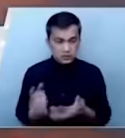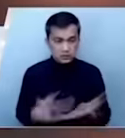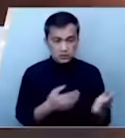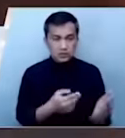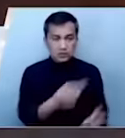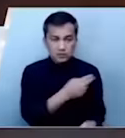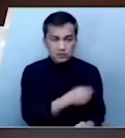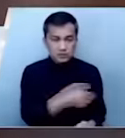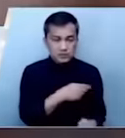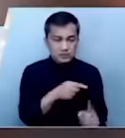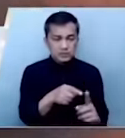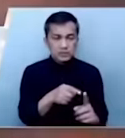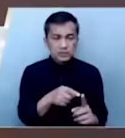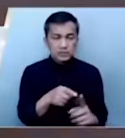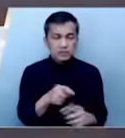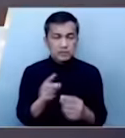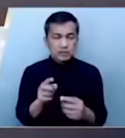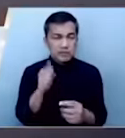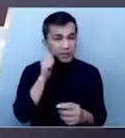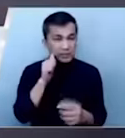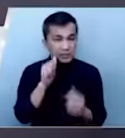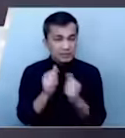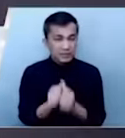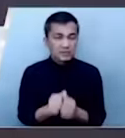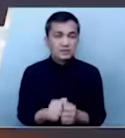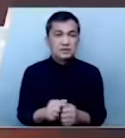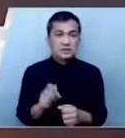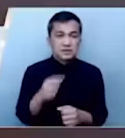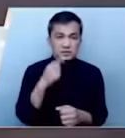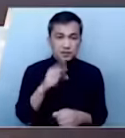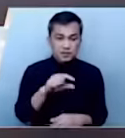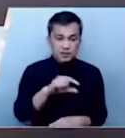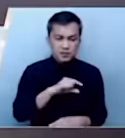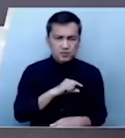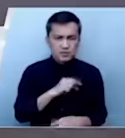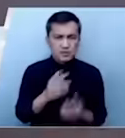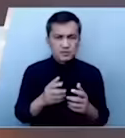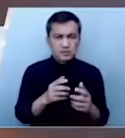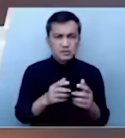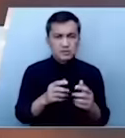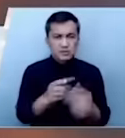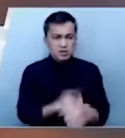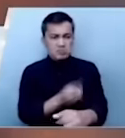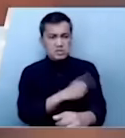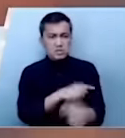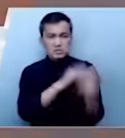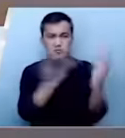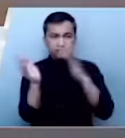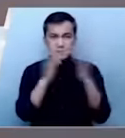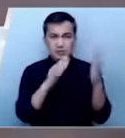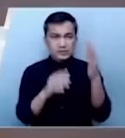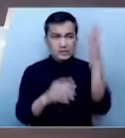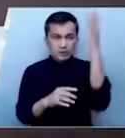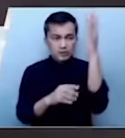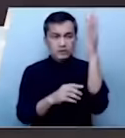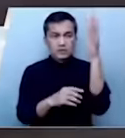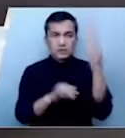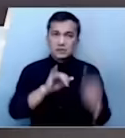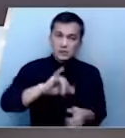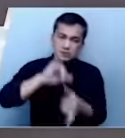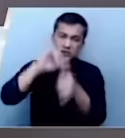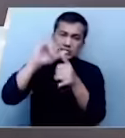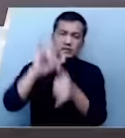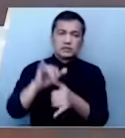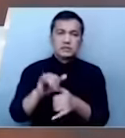isa sa kasamahan nila. Ayon sa pulisya, posibleng dahil sa malakas sa hangin kaya nabali ang puno na may taas sa 30